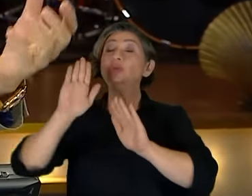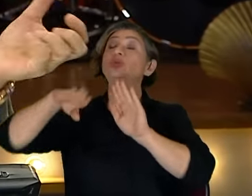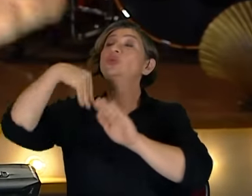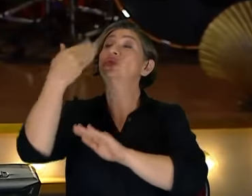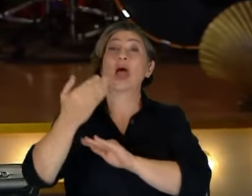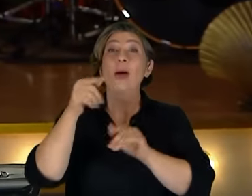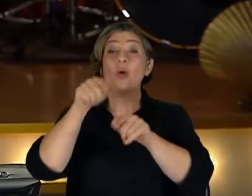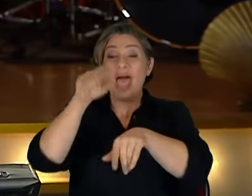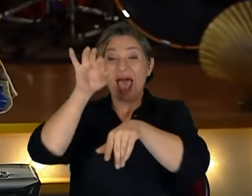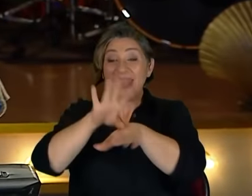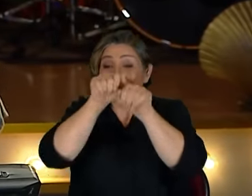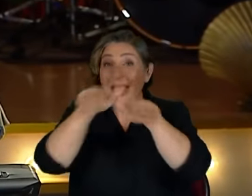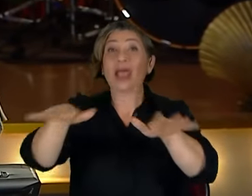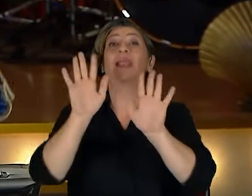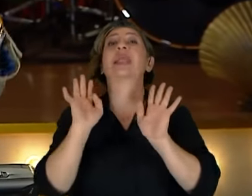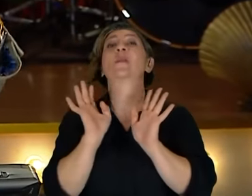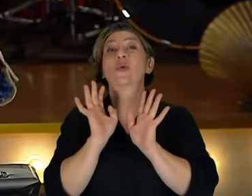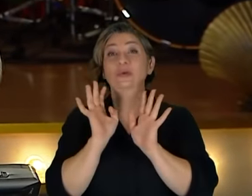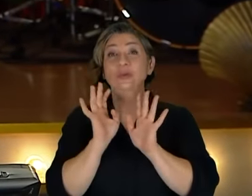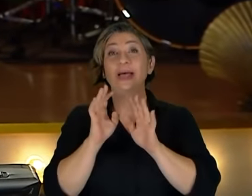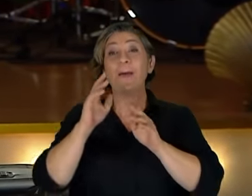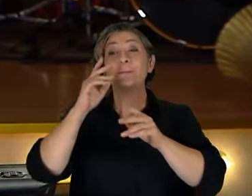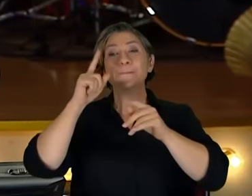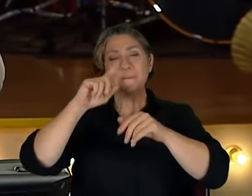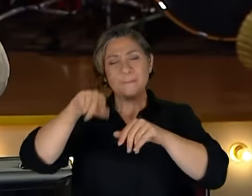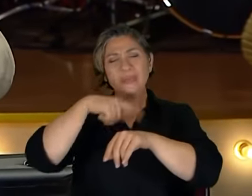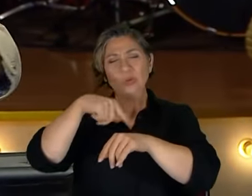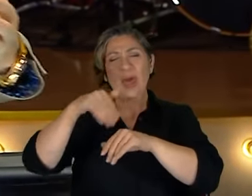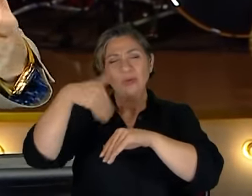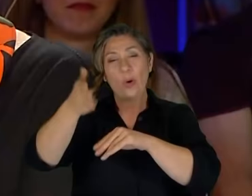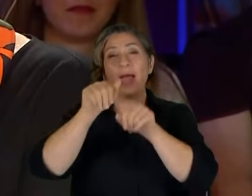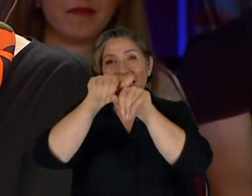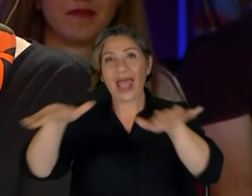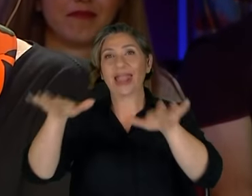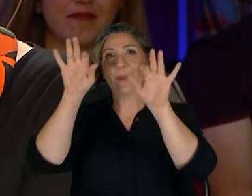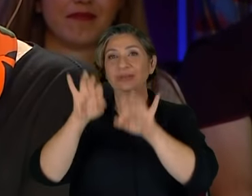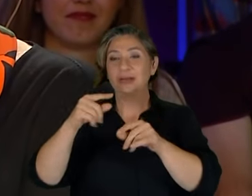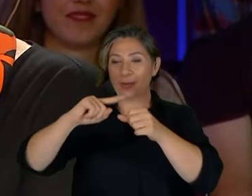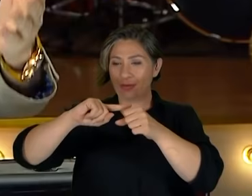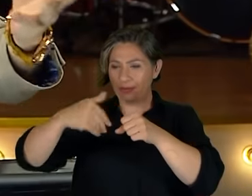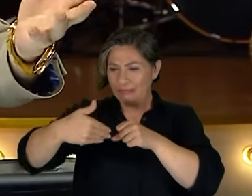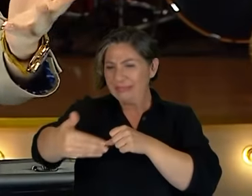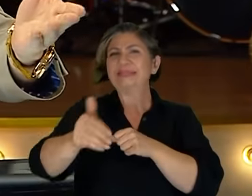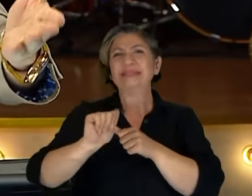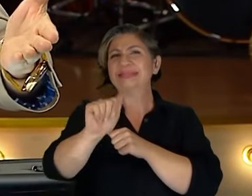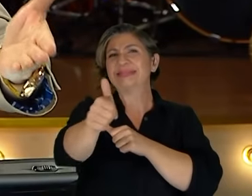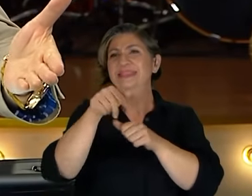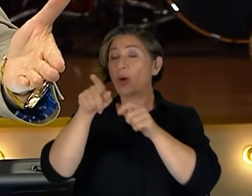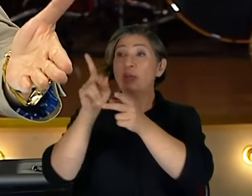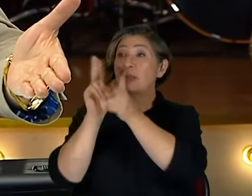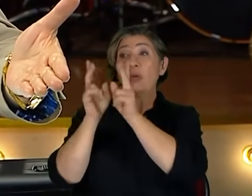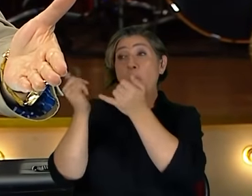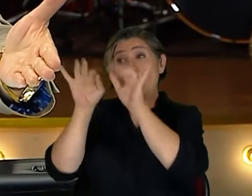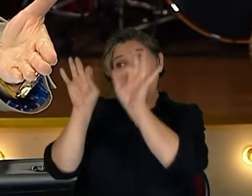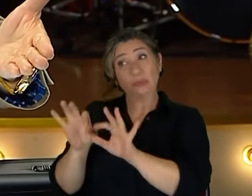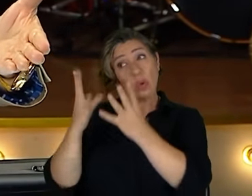bunu çekinip anında yayınlamıyoruz tabii. Belli bir süre sonra yayınlıyoruz. Yani işte önümüzdeki günlerde. O sırada belki oyun